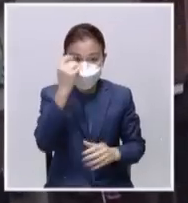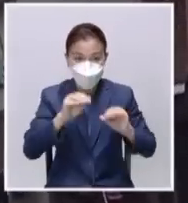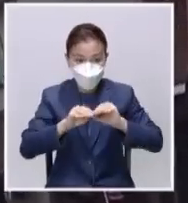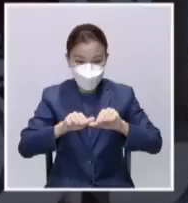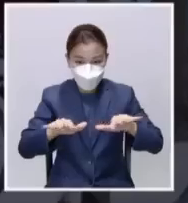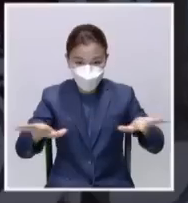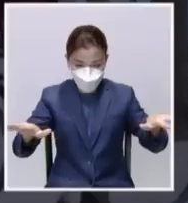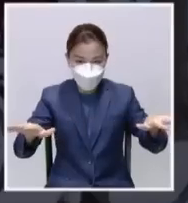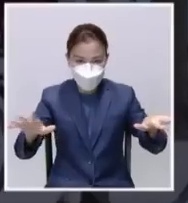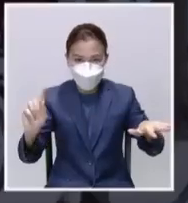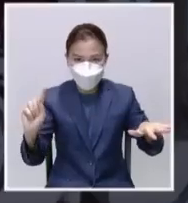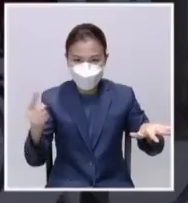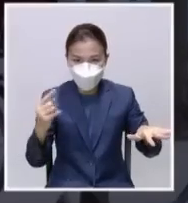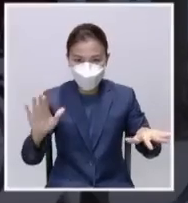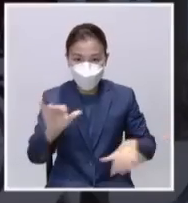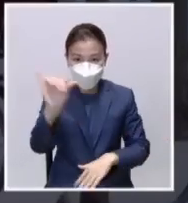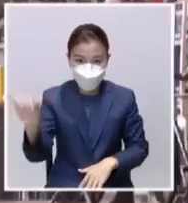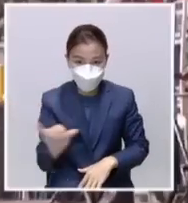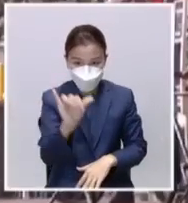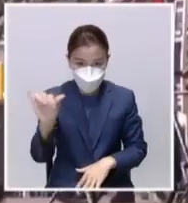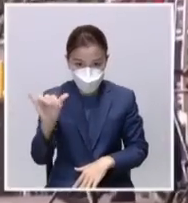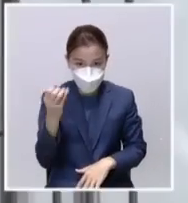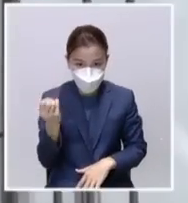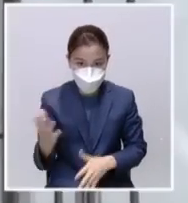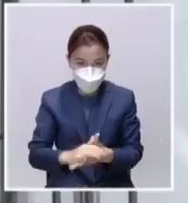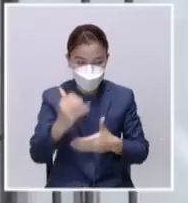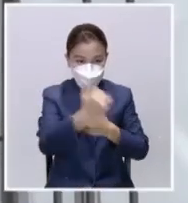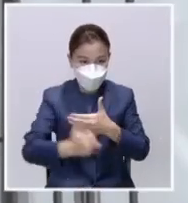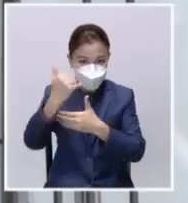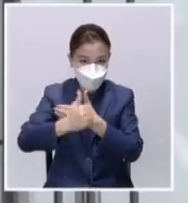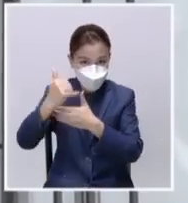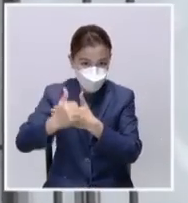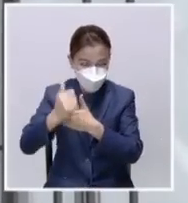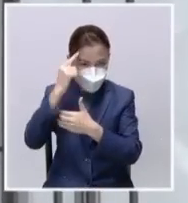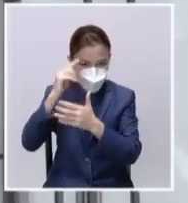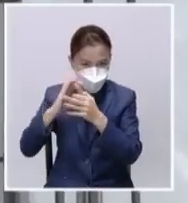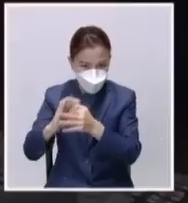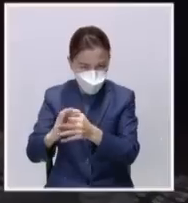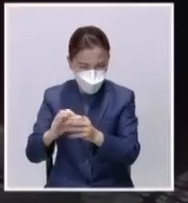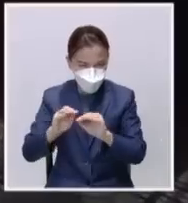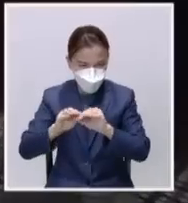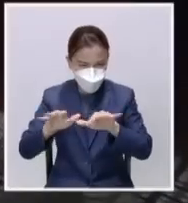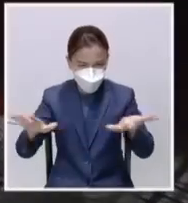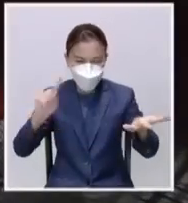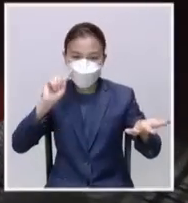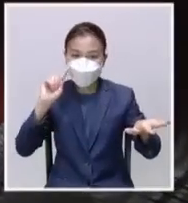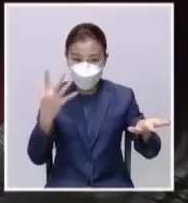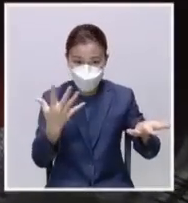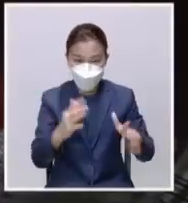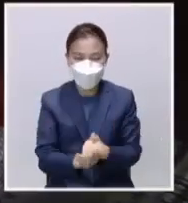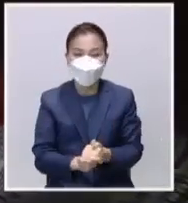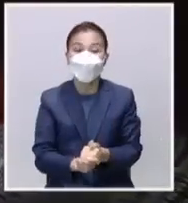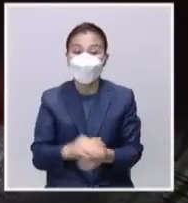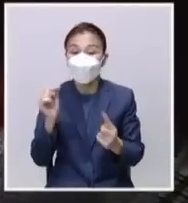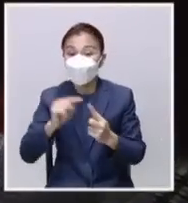ำนวนผู้ติดเชื้อพุ่งสูงทั่วยุโรปเนี่ยทำให้หลายประเทศกังวลว่าจะเกิดการระบาดรอบที่5ขึ้นนะคะอย่างเช่นมาตรการล็อก